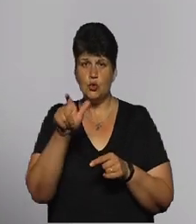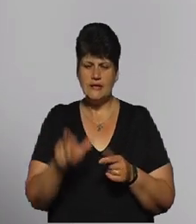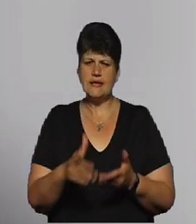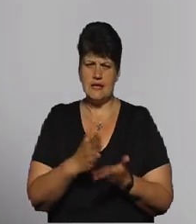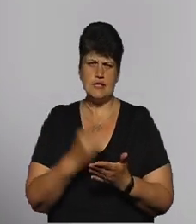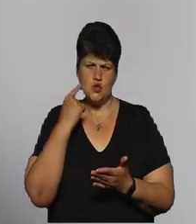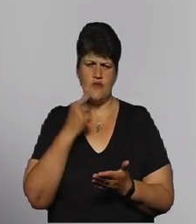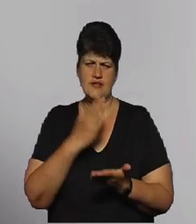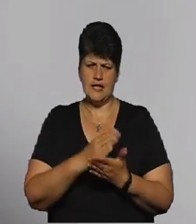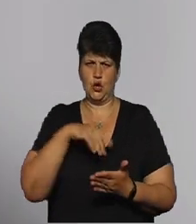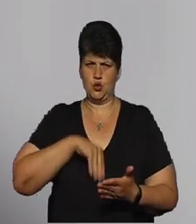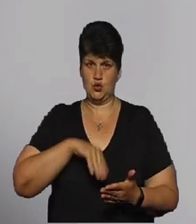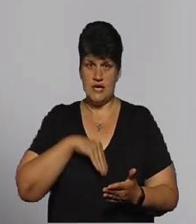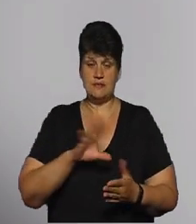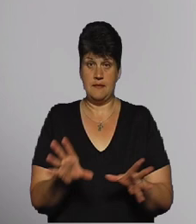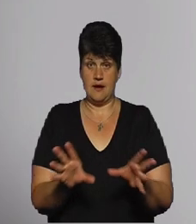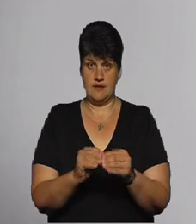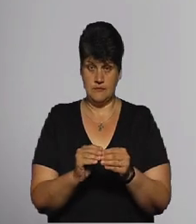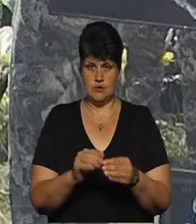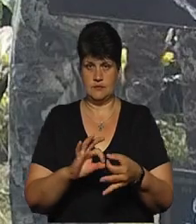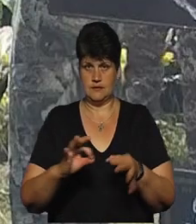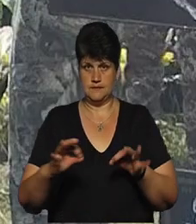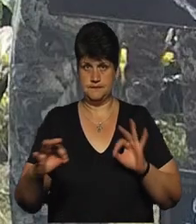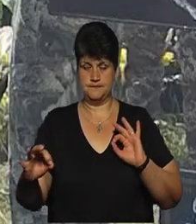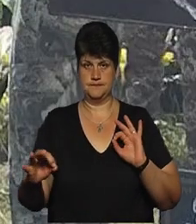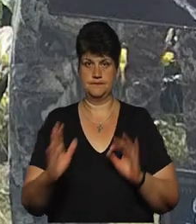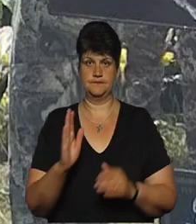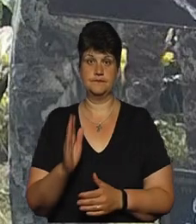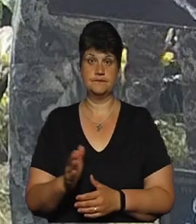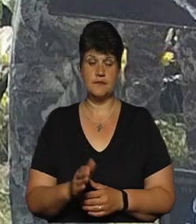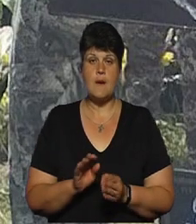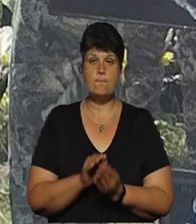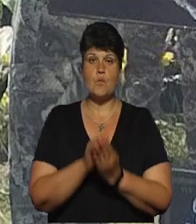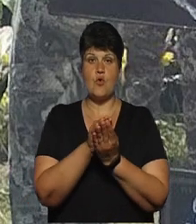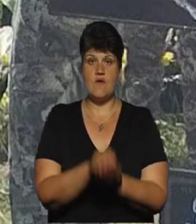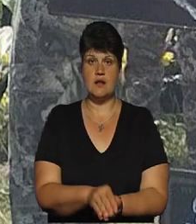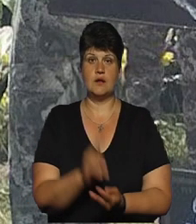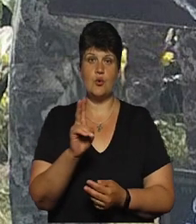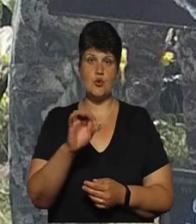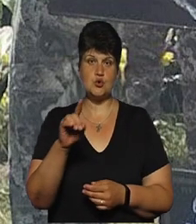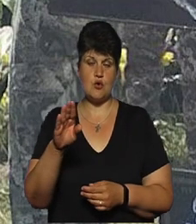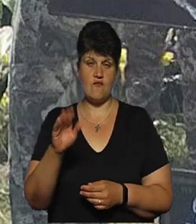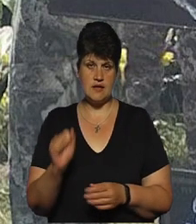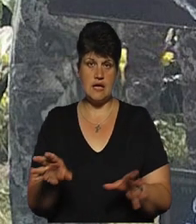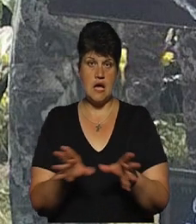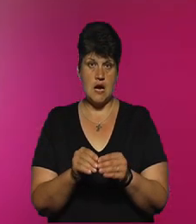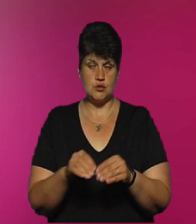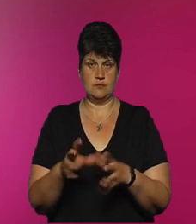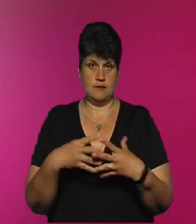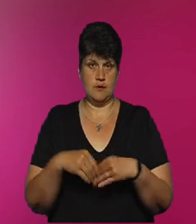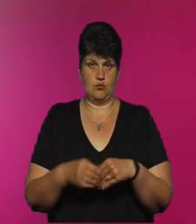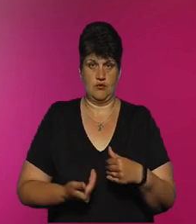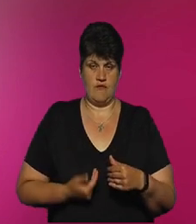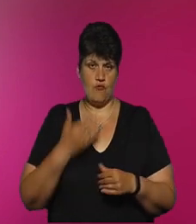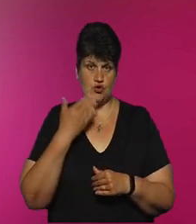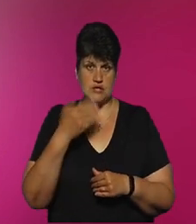Якщо будемо за єдине, сплетемо свого ланцюжка. Поховали бійця в Козові, де він разом з родиною проживав останні роки. У